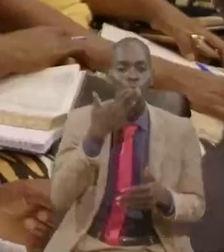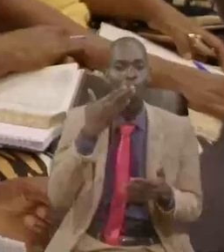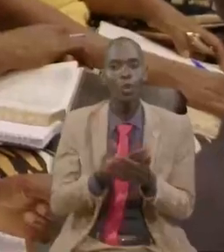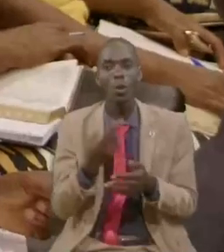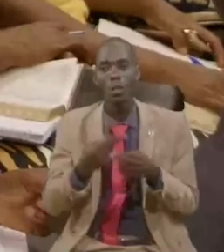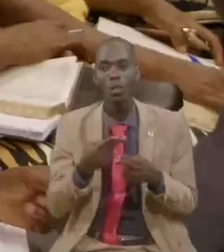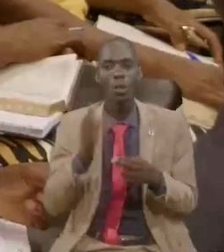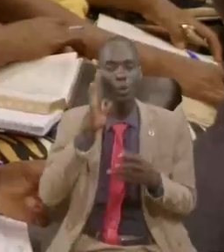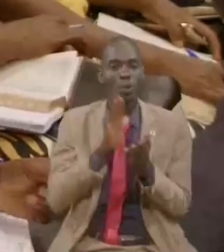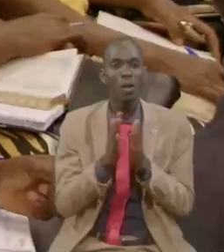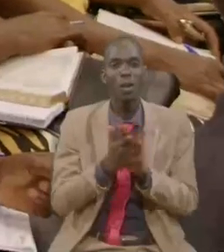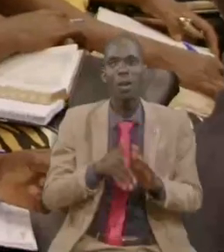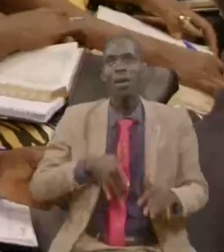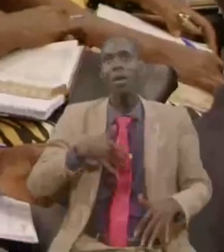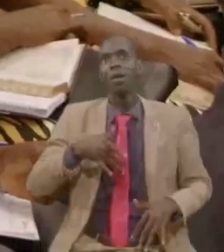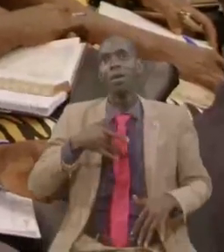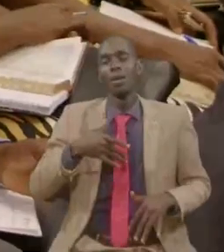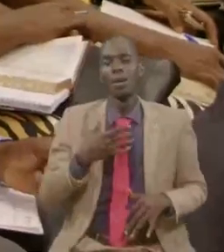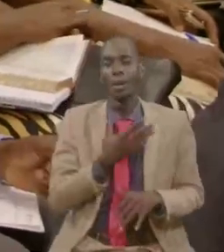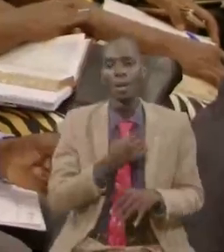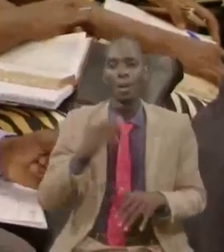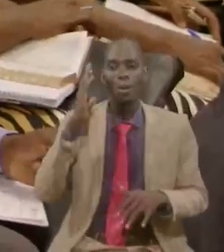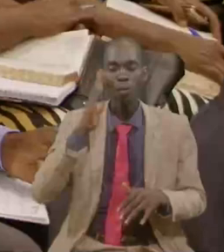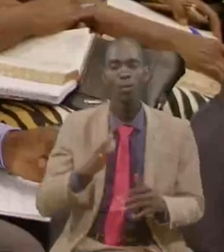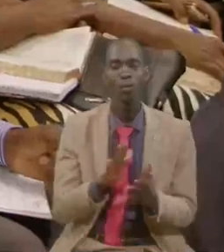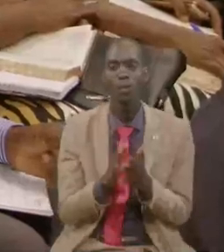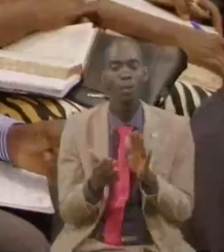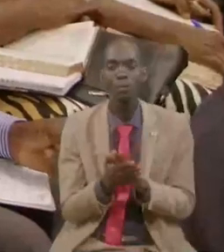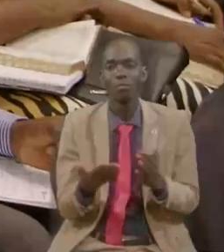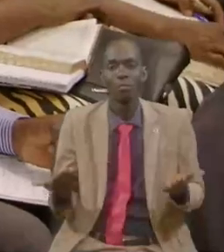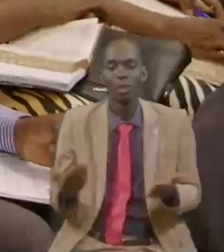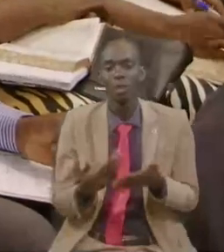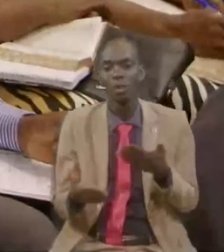va grossir. Non, on ne peut pas sinon